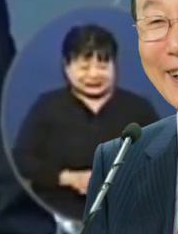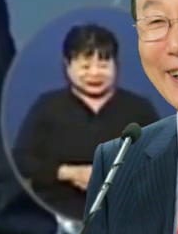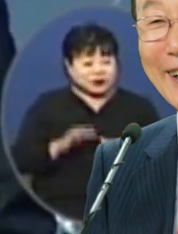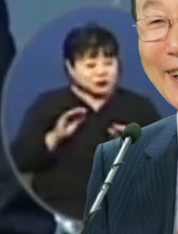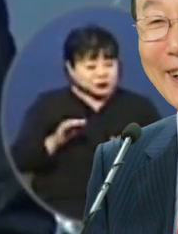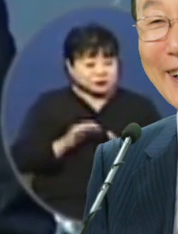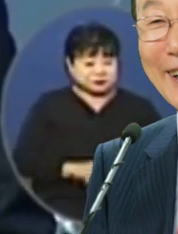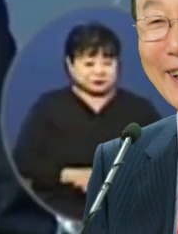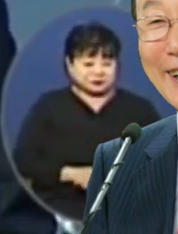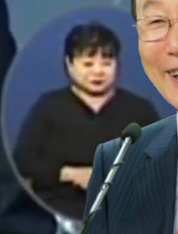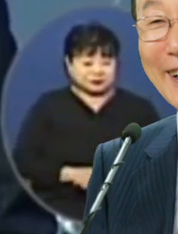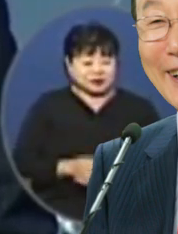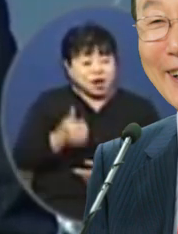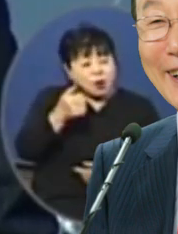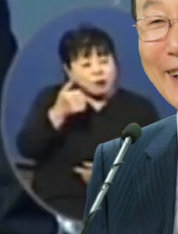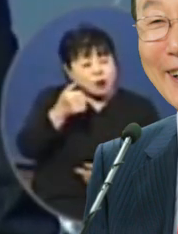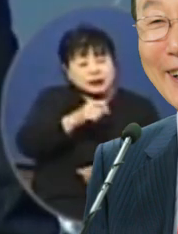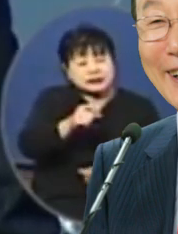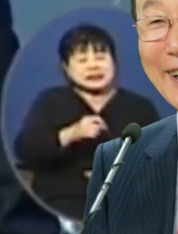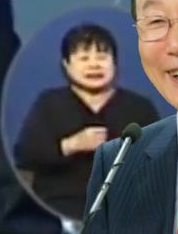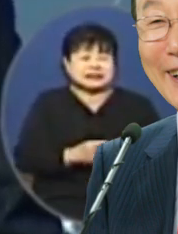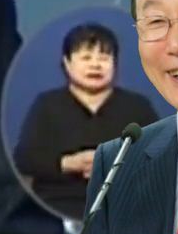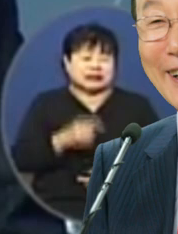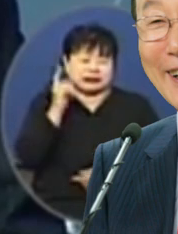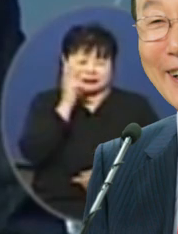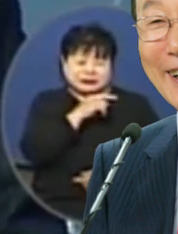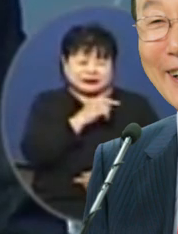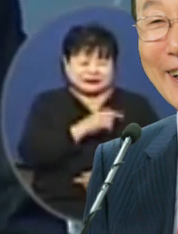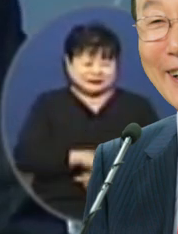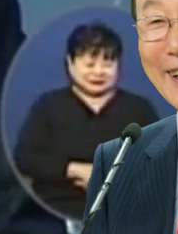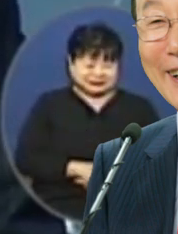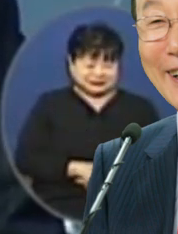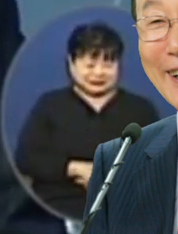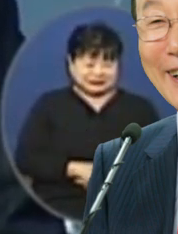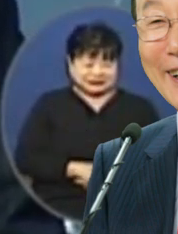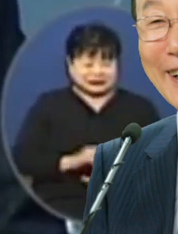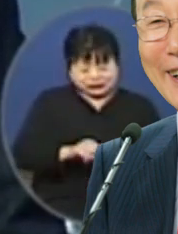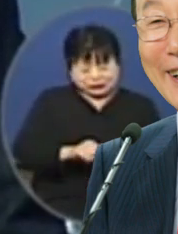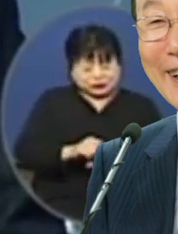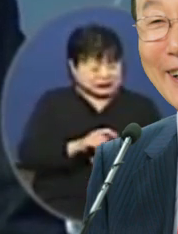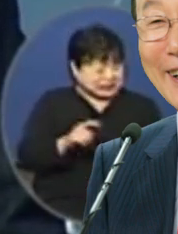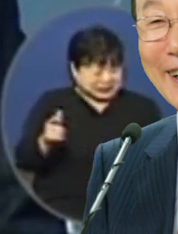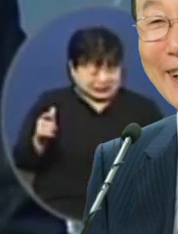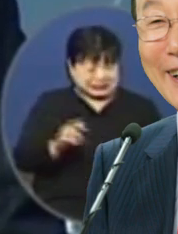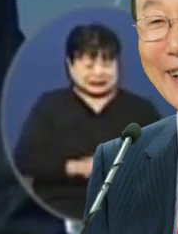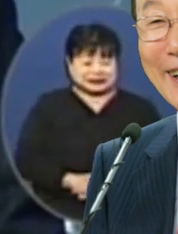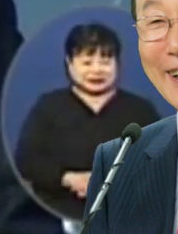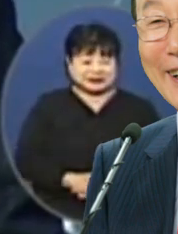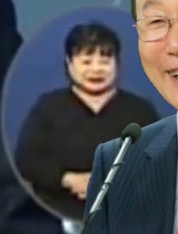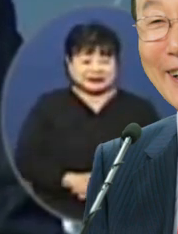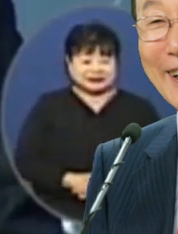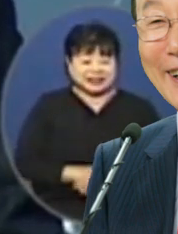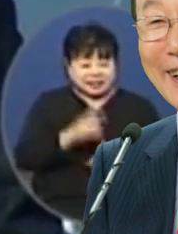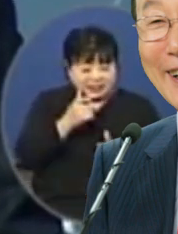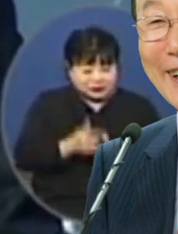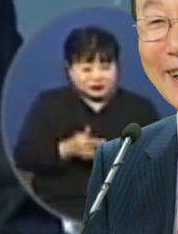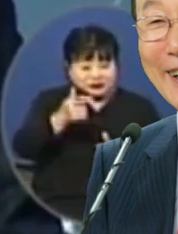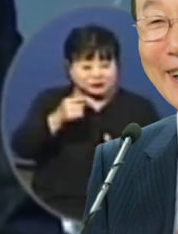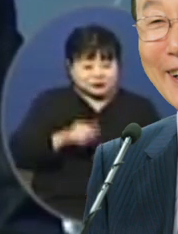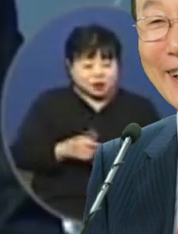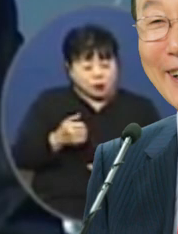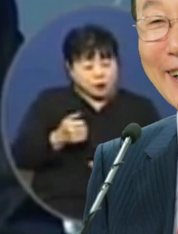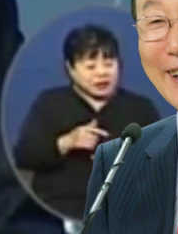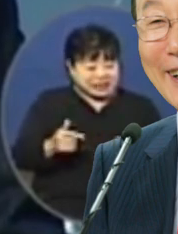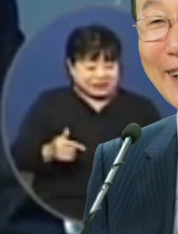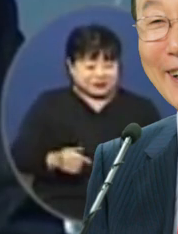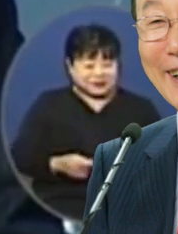요사이는 볼펜을 쓰기 때문에 그게 낭패입니다. 안 지워지니까. 근데 예수님은 볼펜이